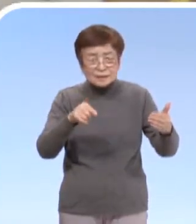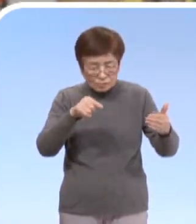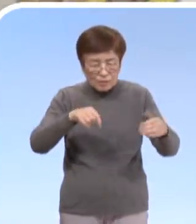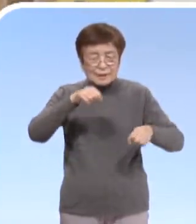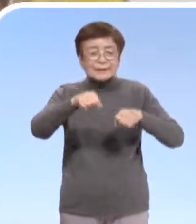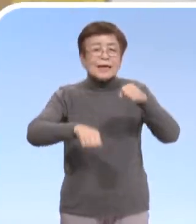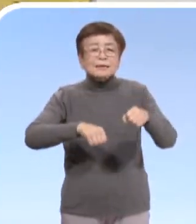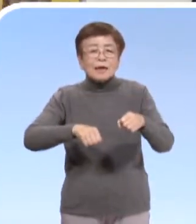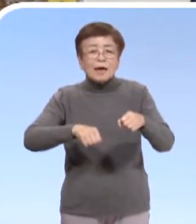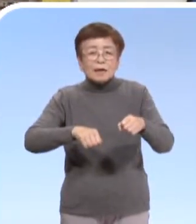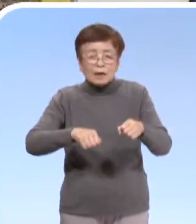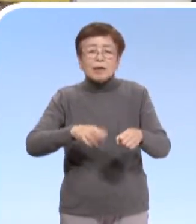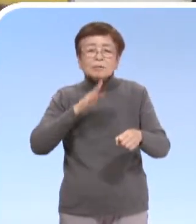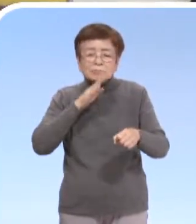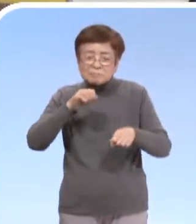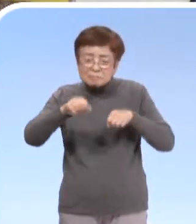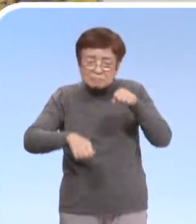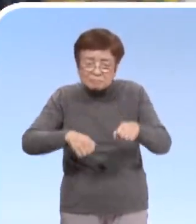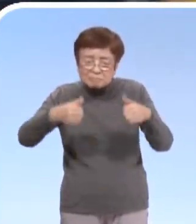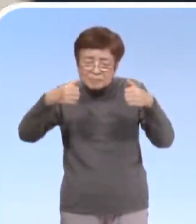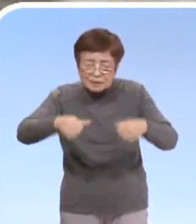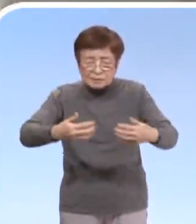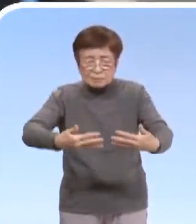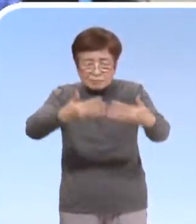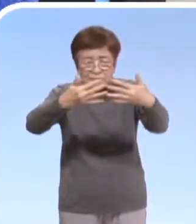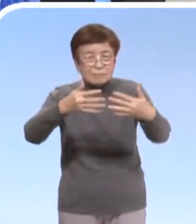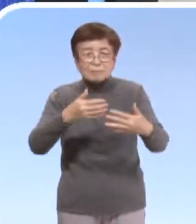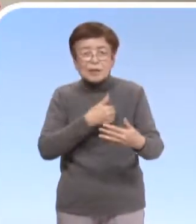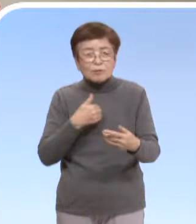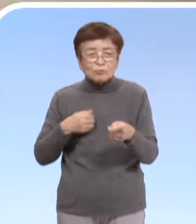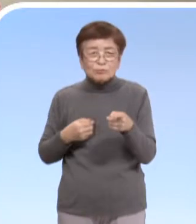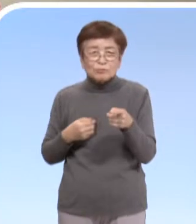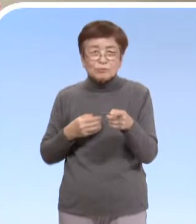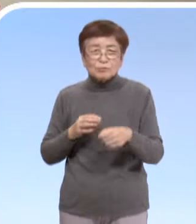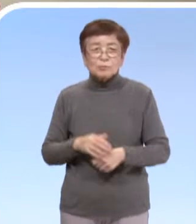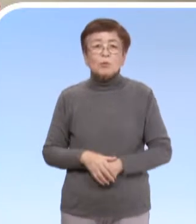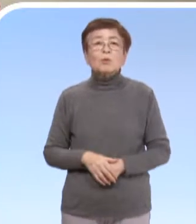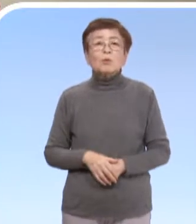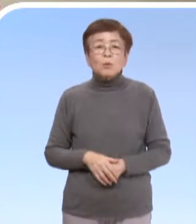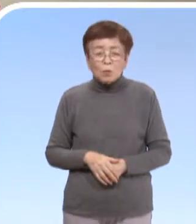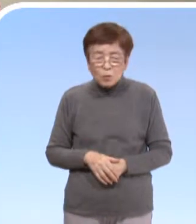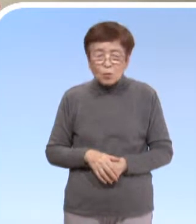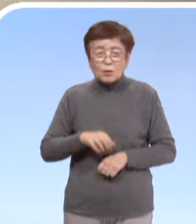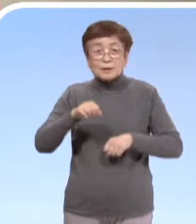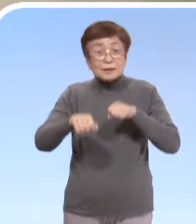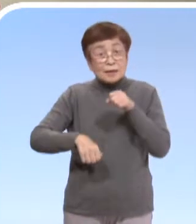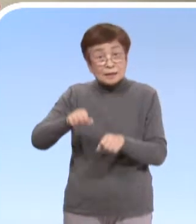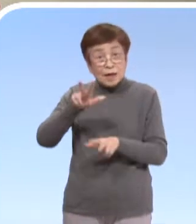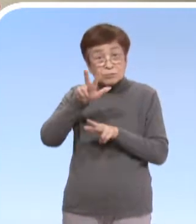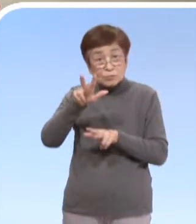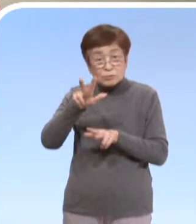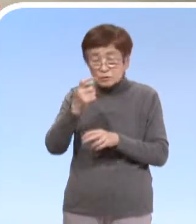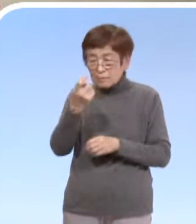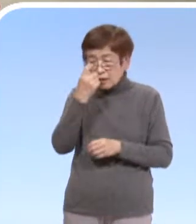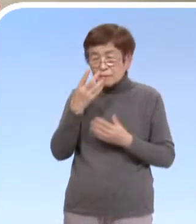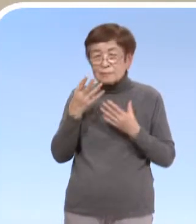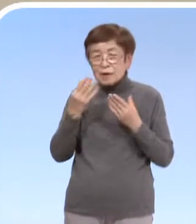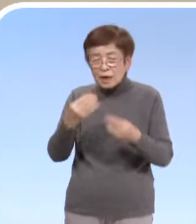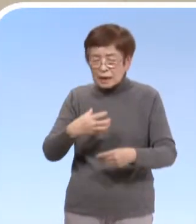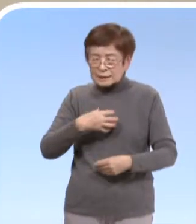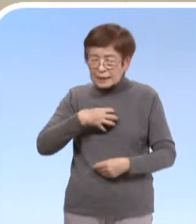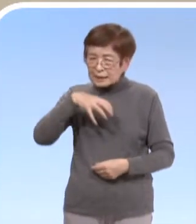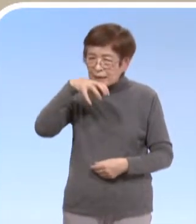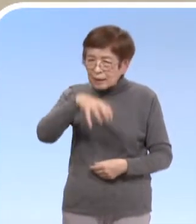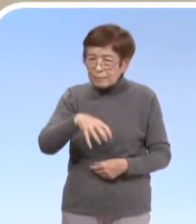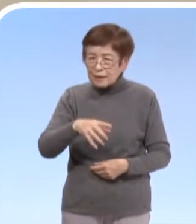これは自転車シミュレーターと言います。 自転車シミュレーター、 はい。 自転車のルールを学びながら危険